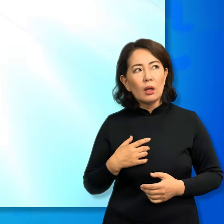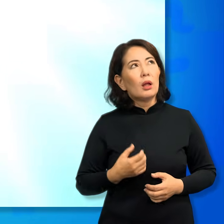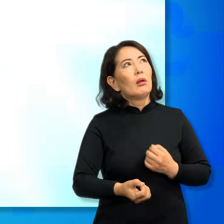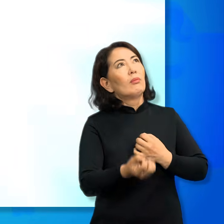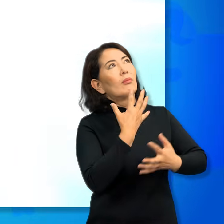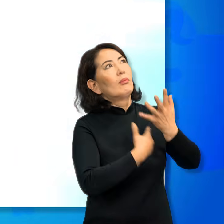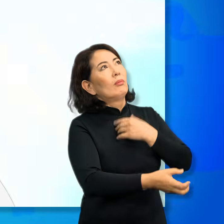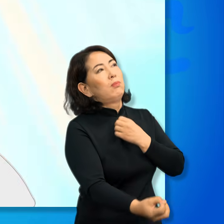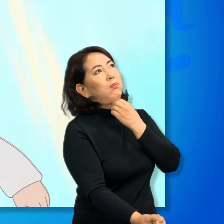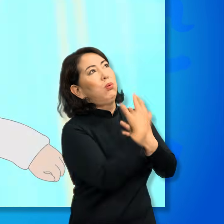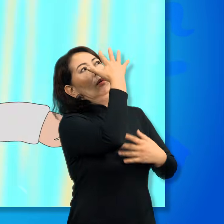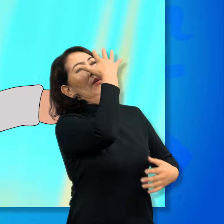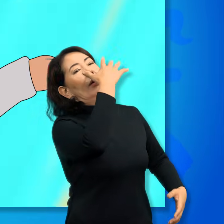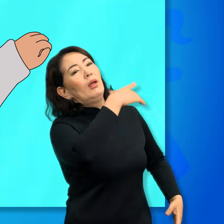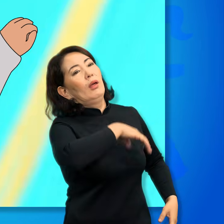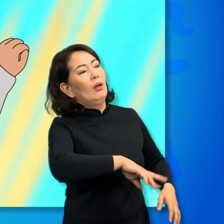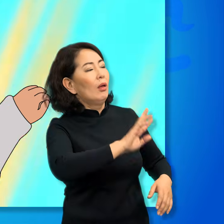аашираа.